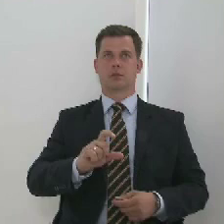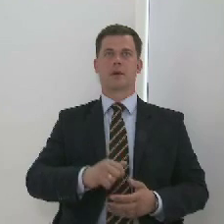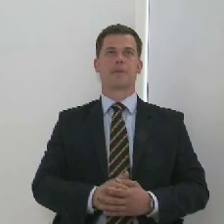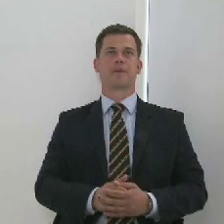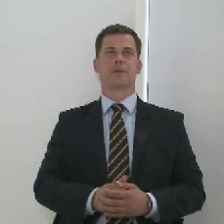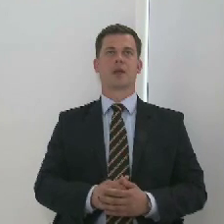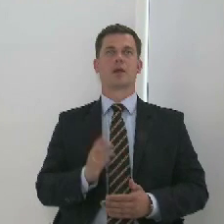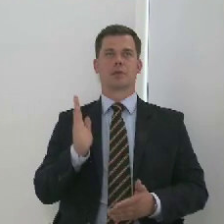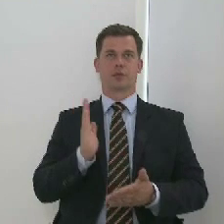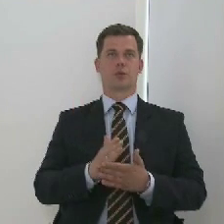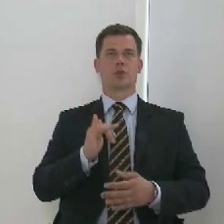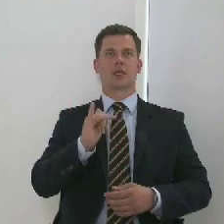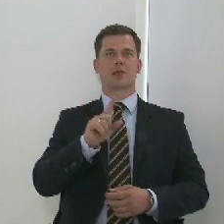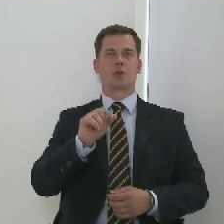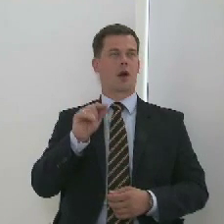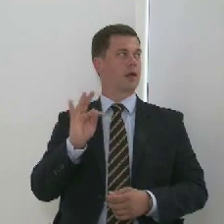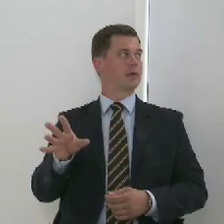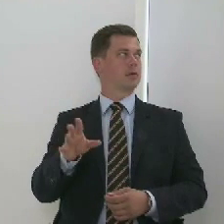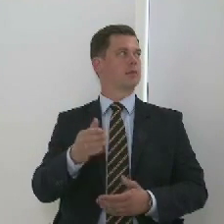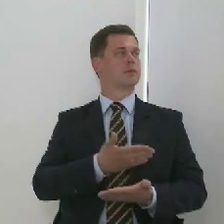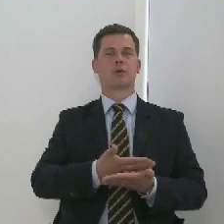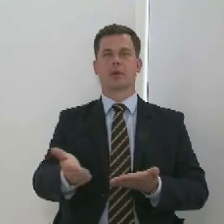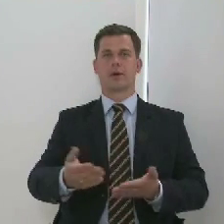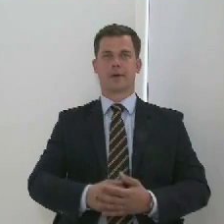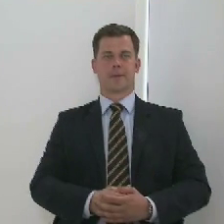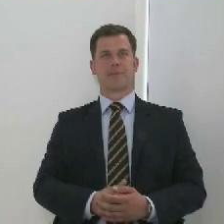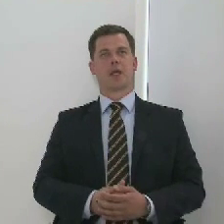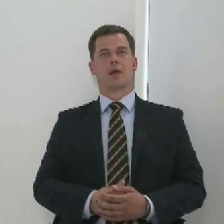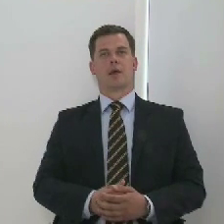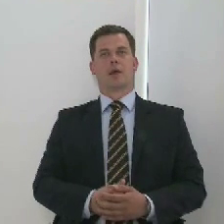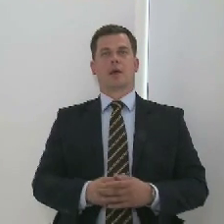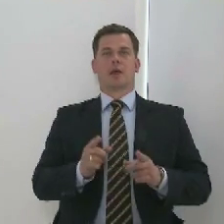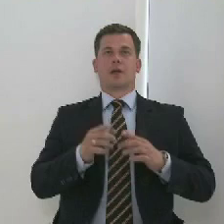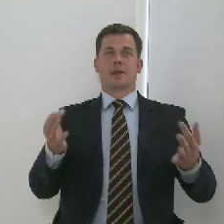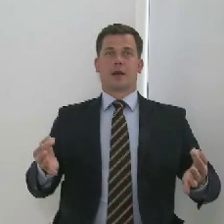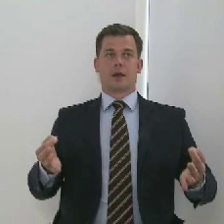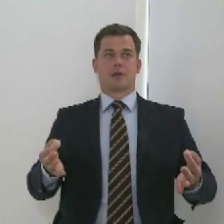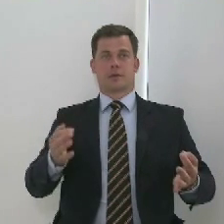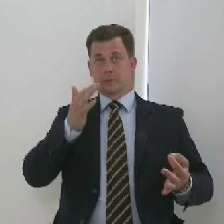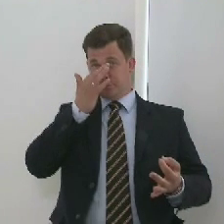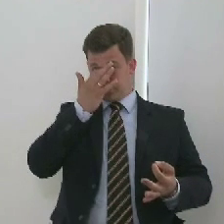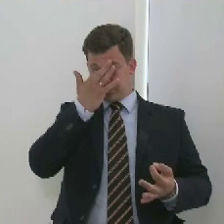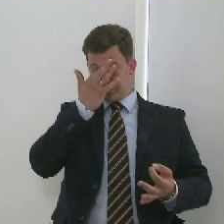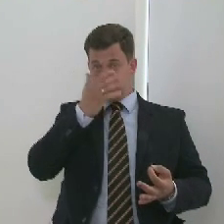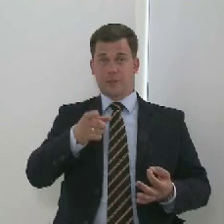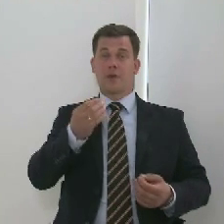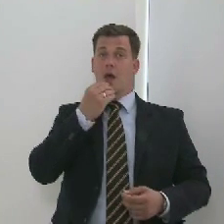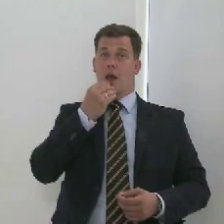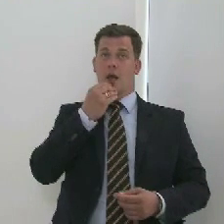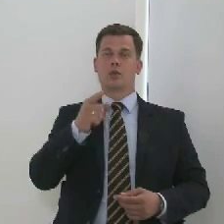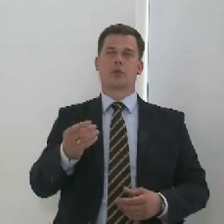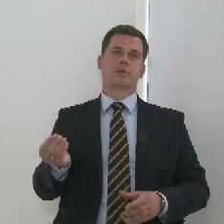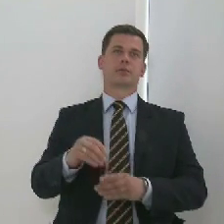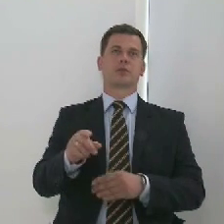pokazałam, powstają izolaty, jakie jest zastosowanie tego proszku? Otóż obecnie głównie żywność wzbogacana jest